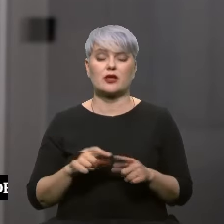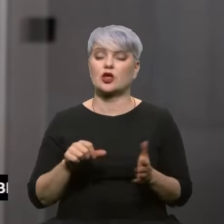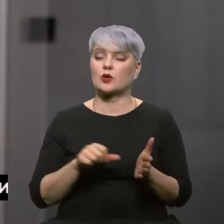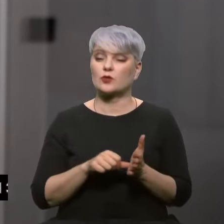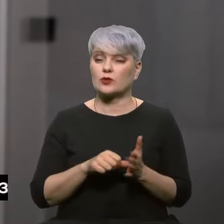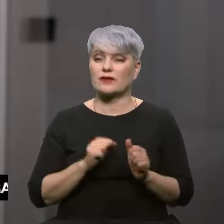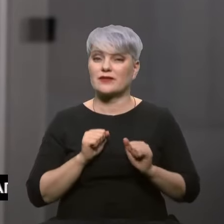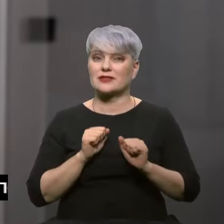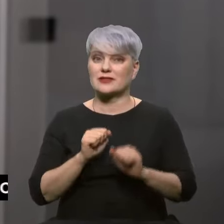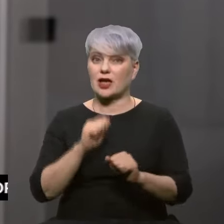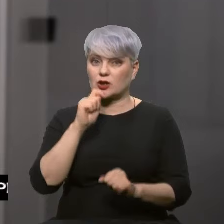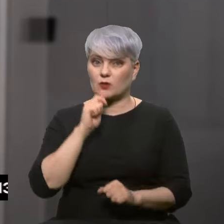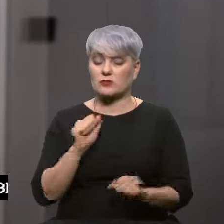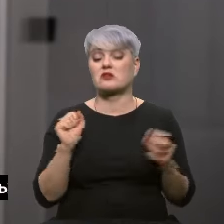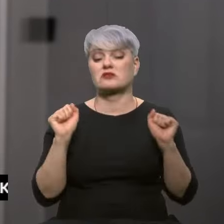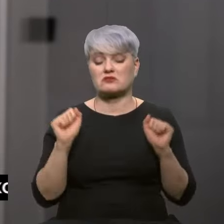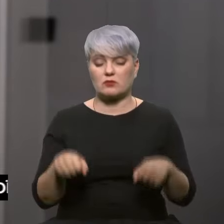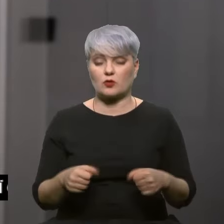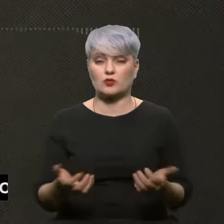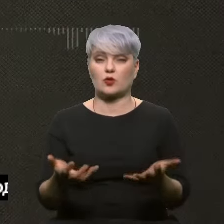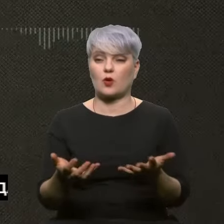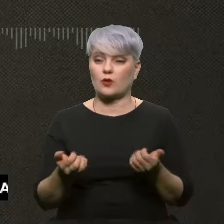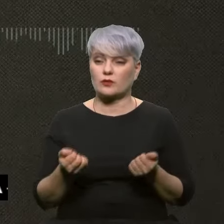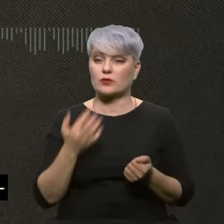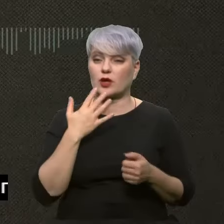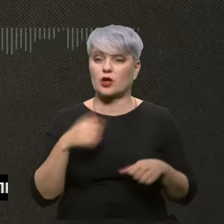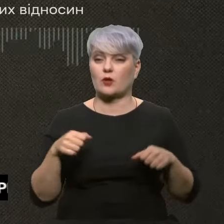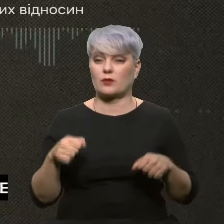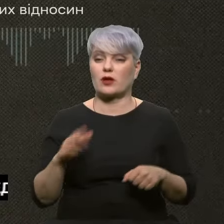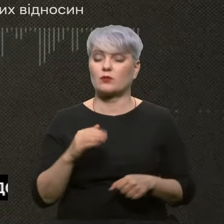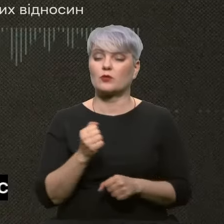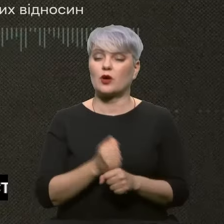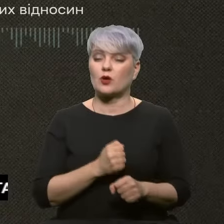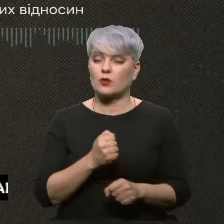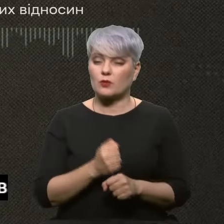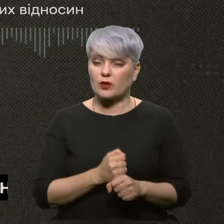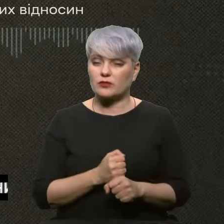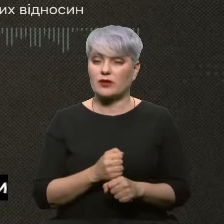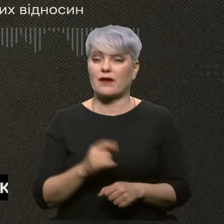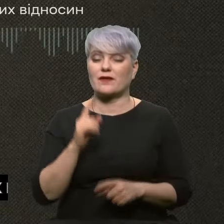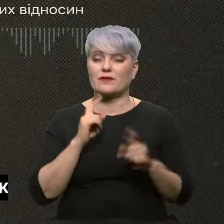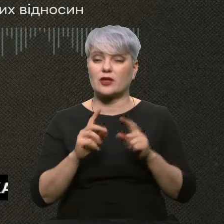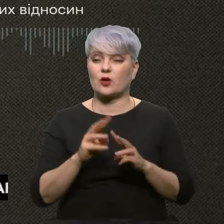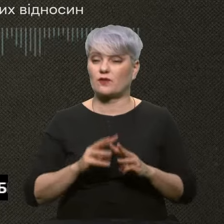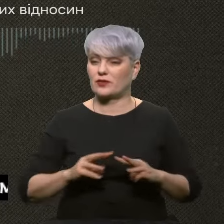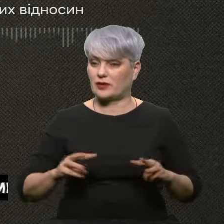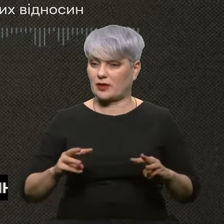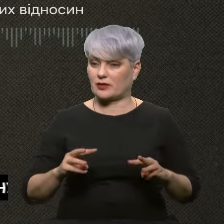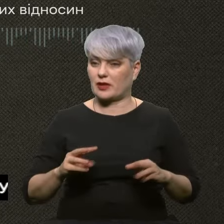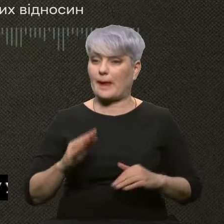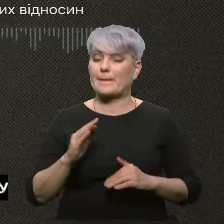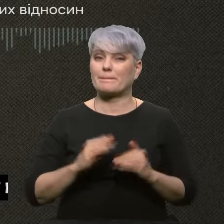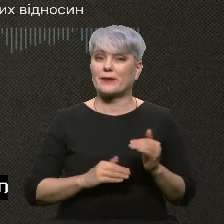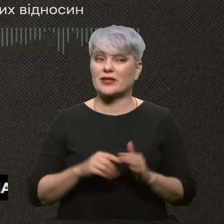захисті України, зможуть отримати громадянство. Ми будемо це розробляти і доопрацьовувати в Верховній Раді. Розумієте, в